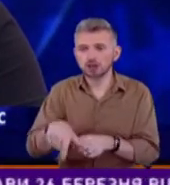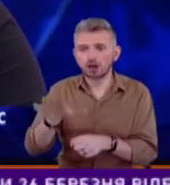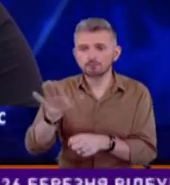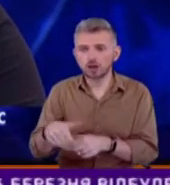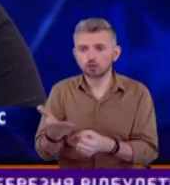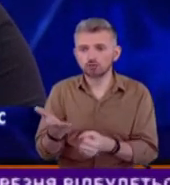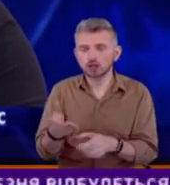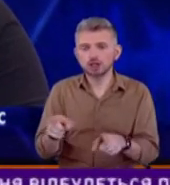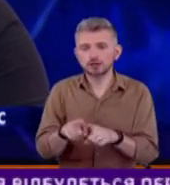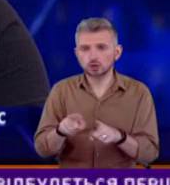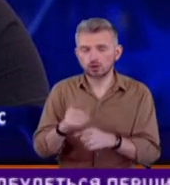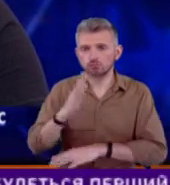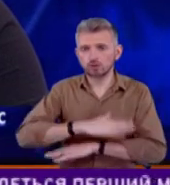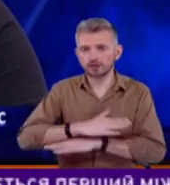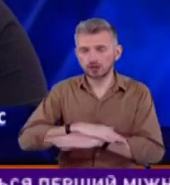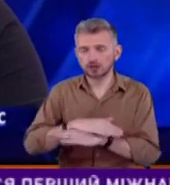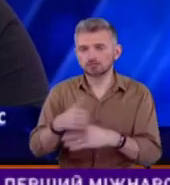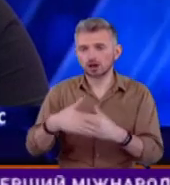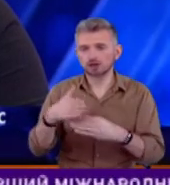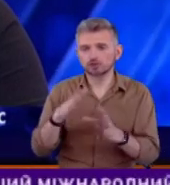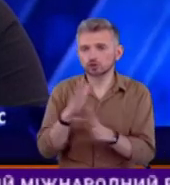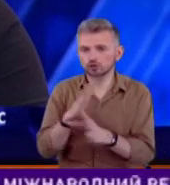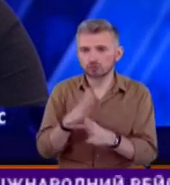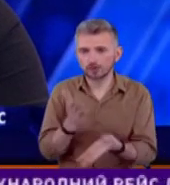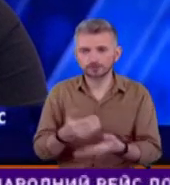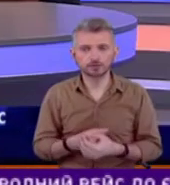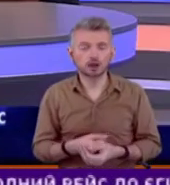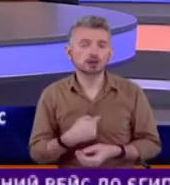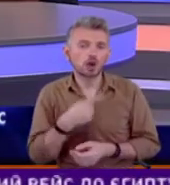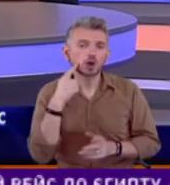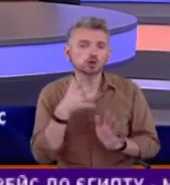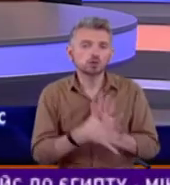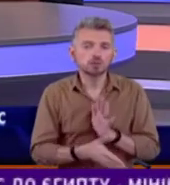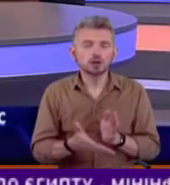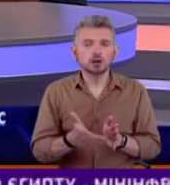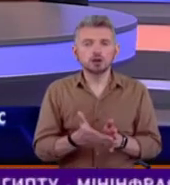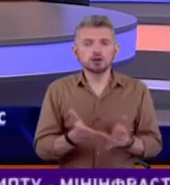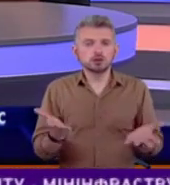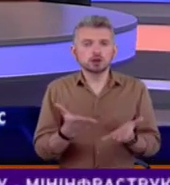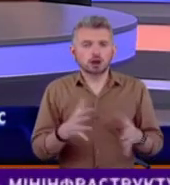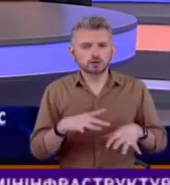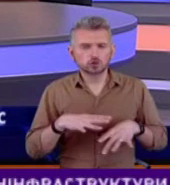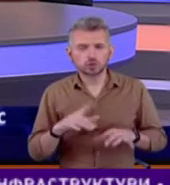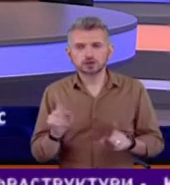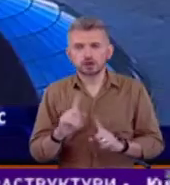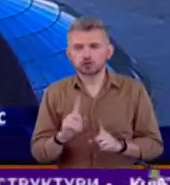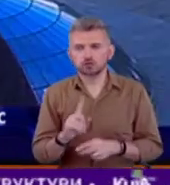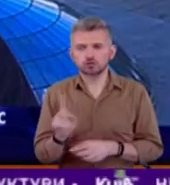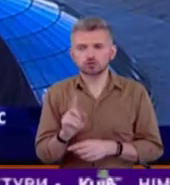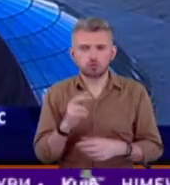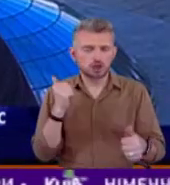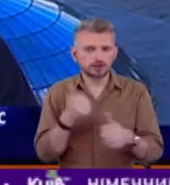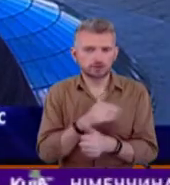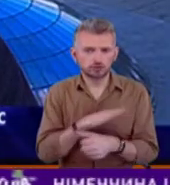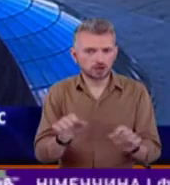некоторых вот такое поведение наказывает судьба. Ну, насправді, наскільки я розумію, там чи якась інструкція, чи що, щоб не